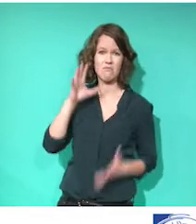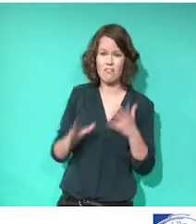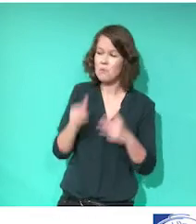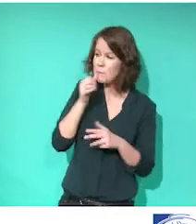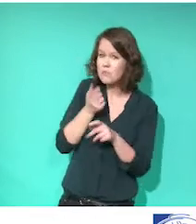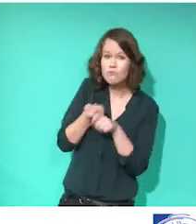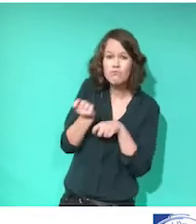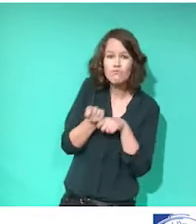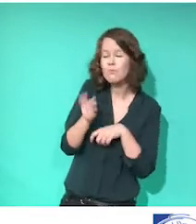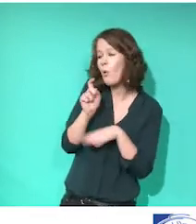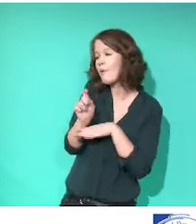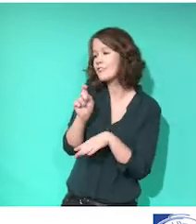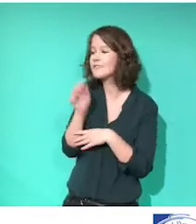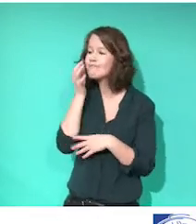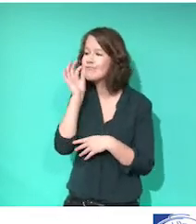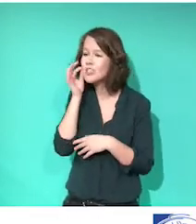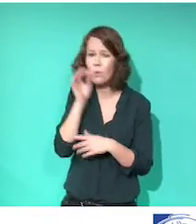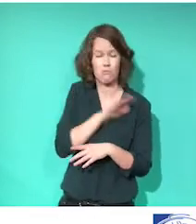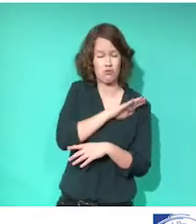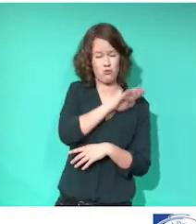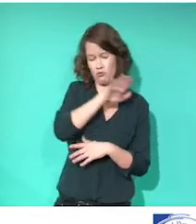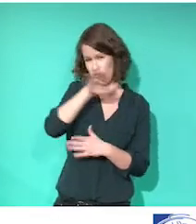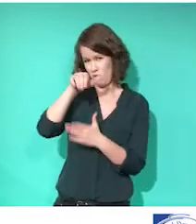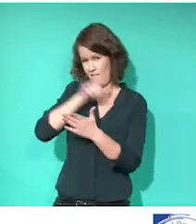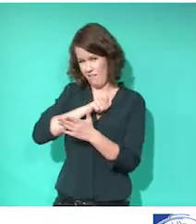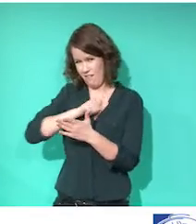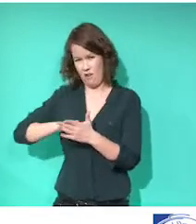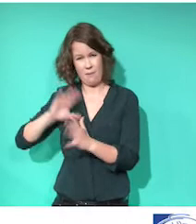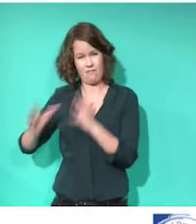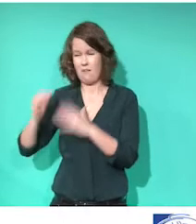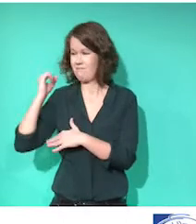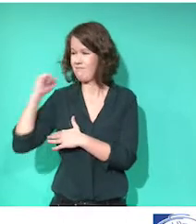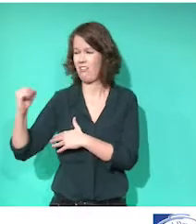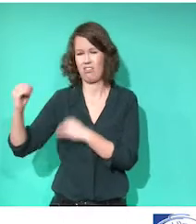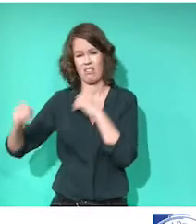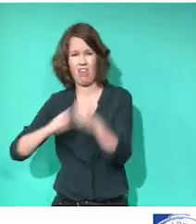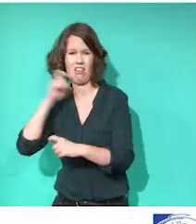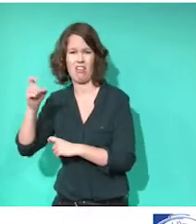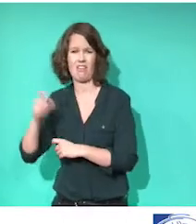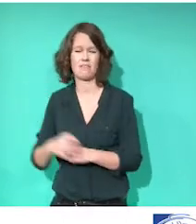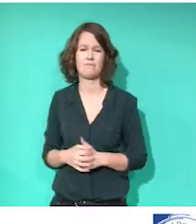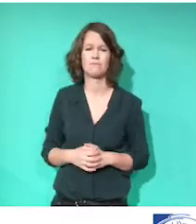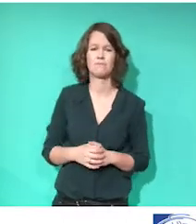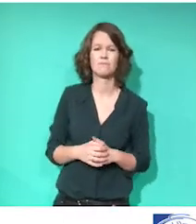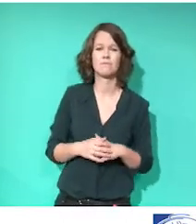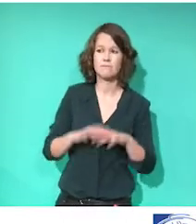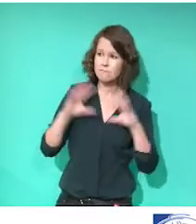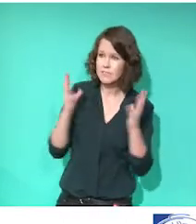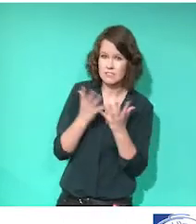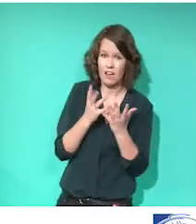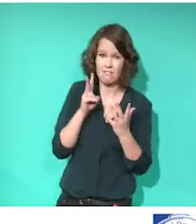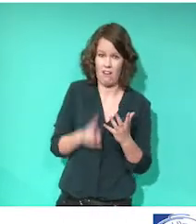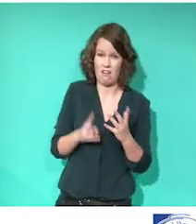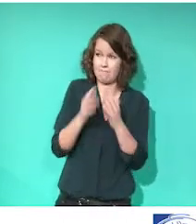remarque aux violences les plus graves et jusqu'au meurtre. Le sexisme est tellement profondément ancré dans les structures de notre société,